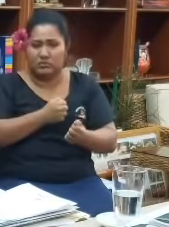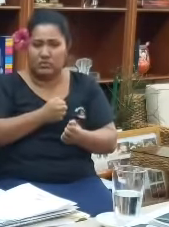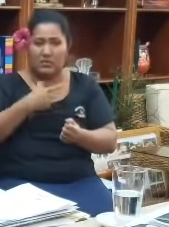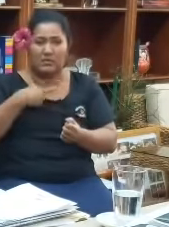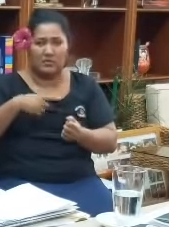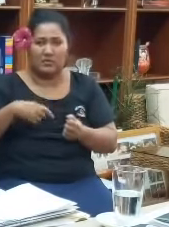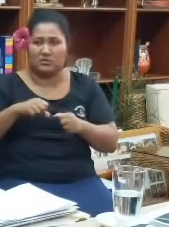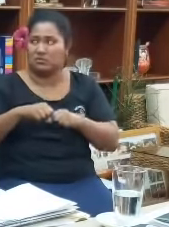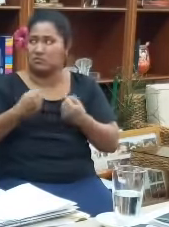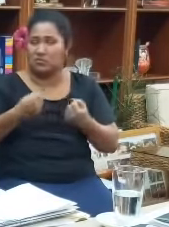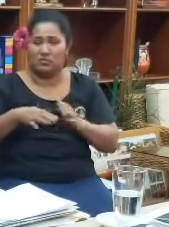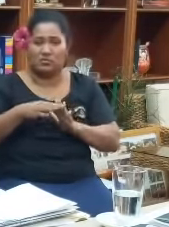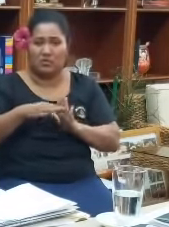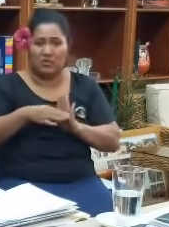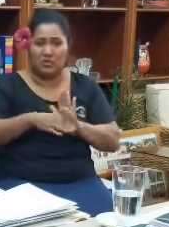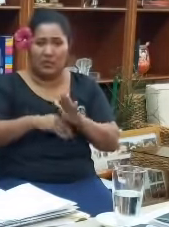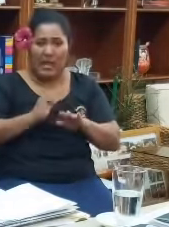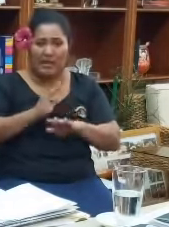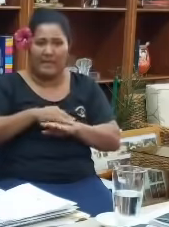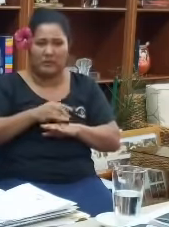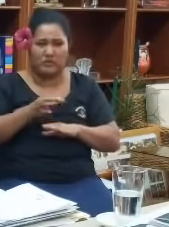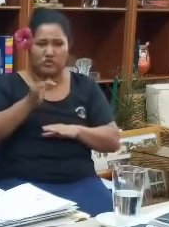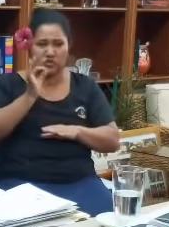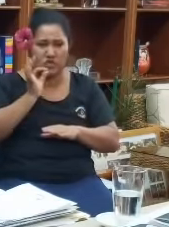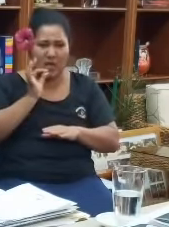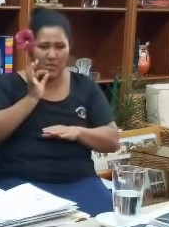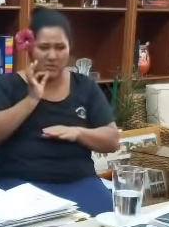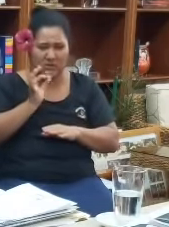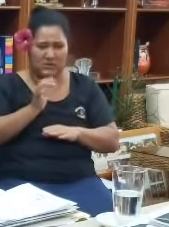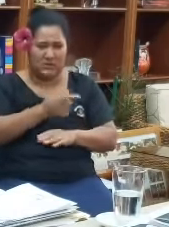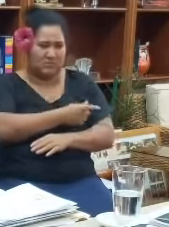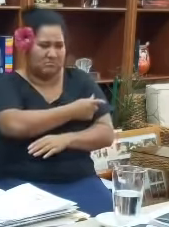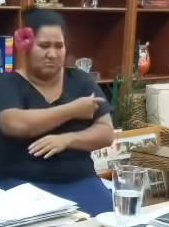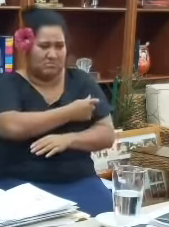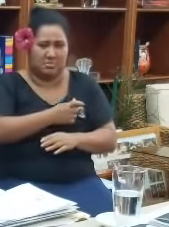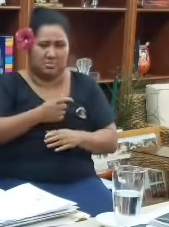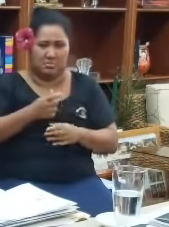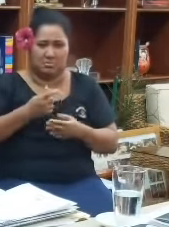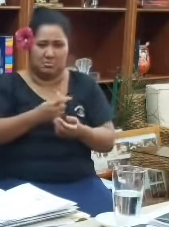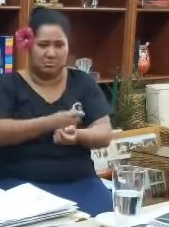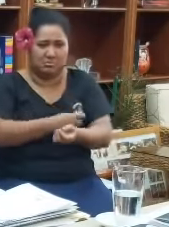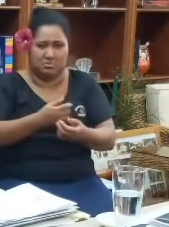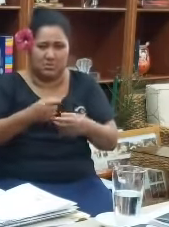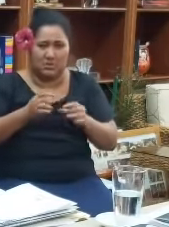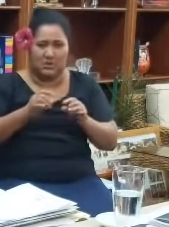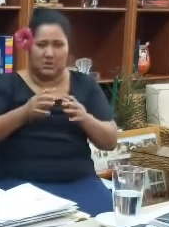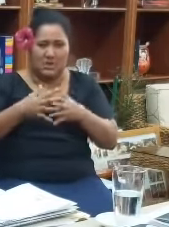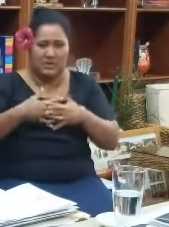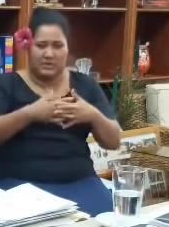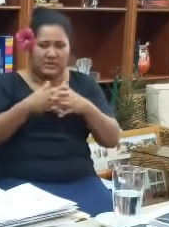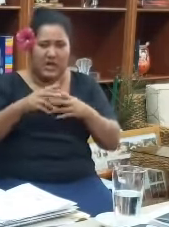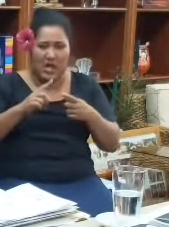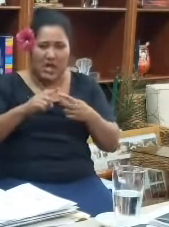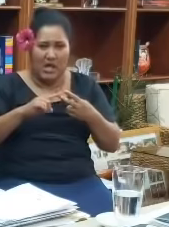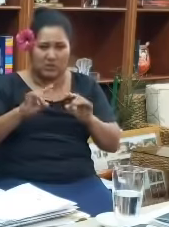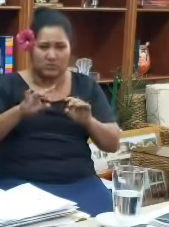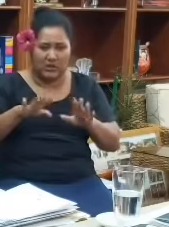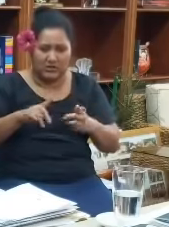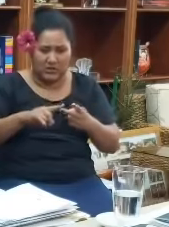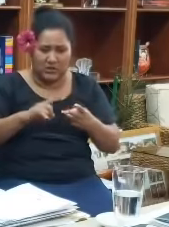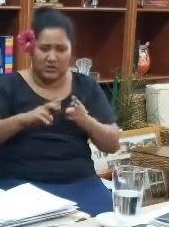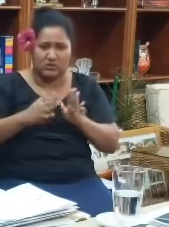Ono soltu la fono i meai o olo fasai nei Amerika, Australia, New Zealand. Le voila eo mai ngei kupu mai sva